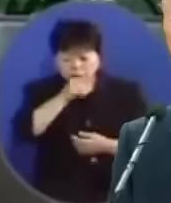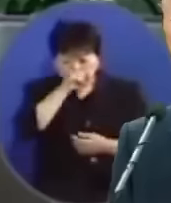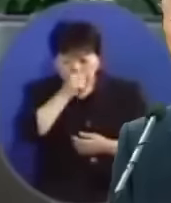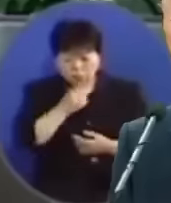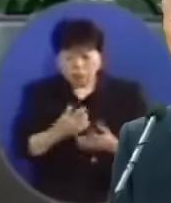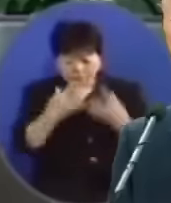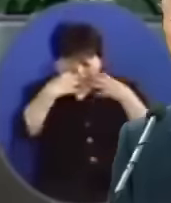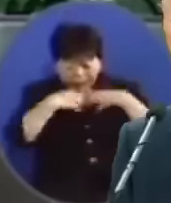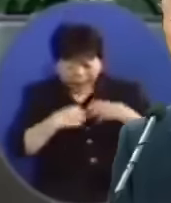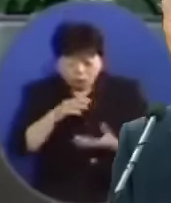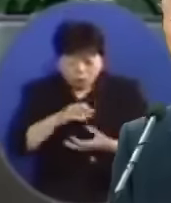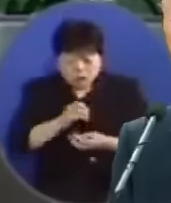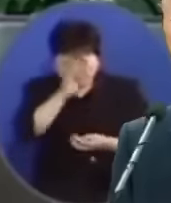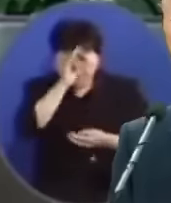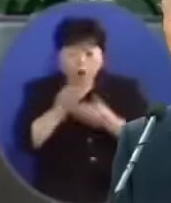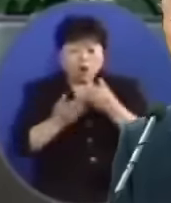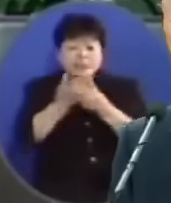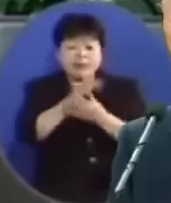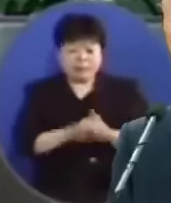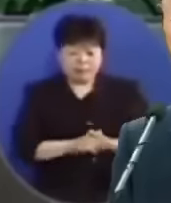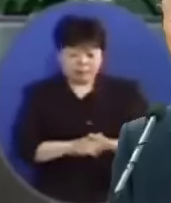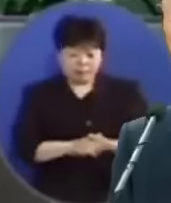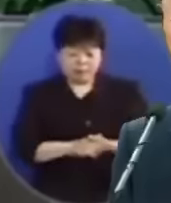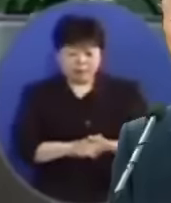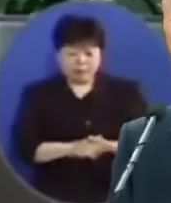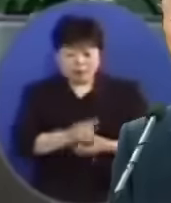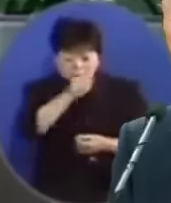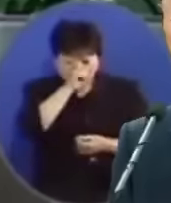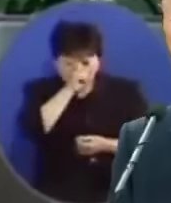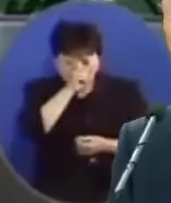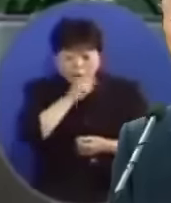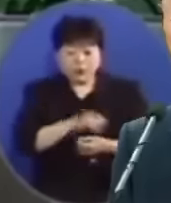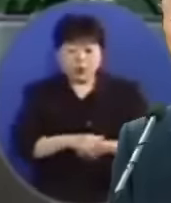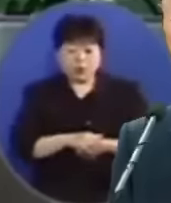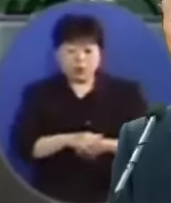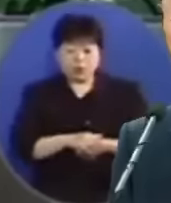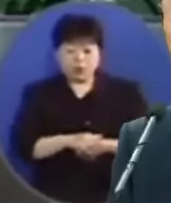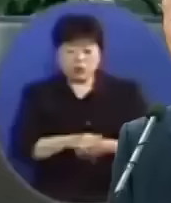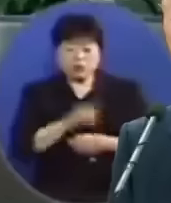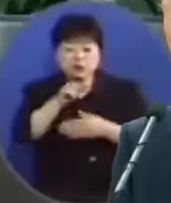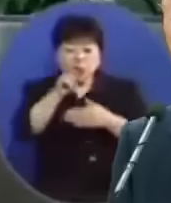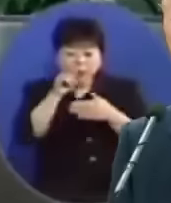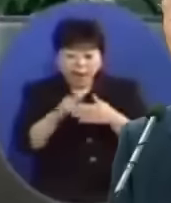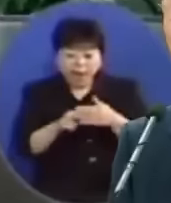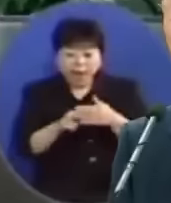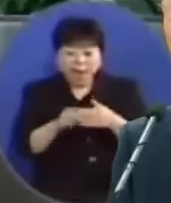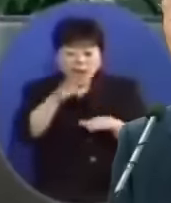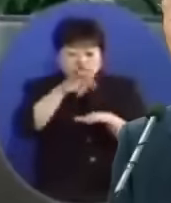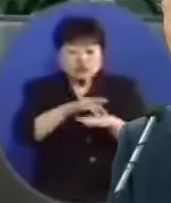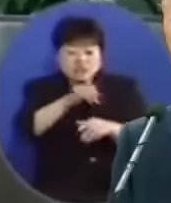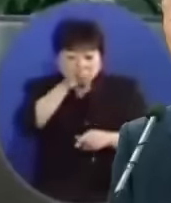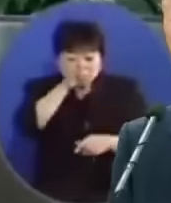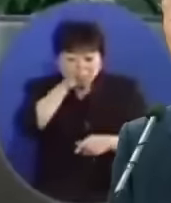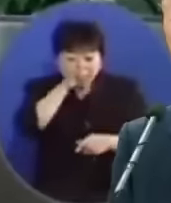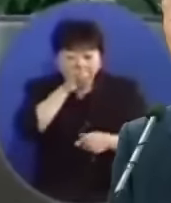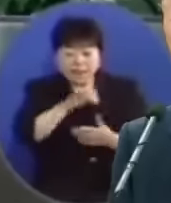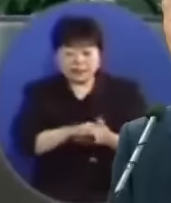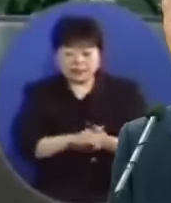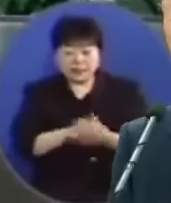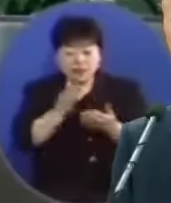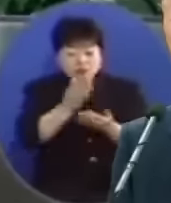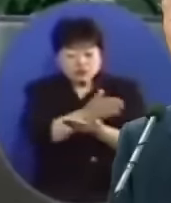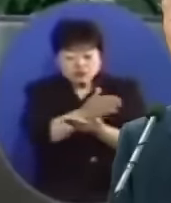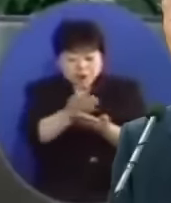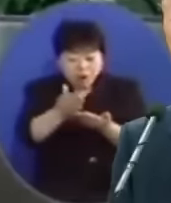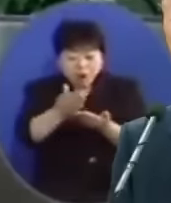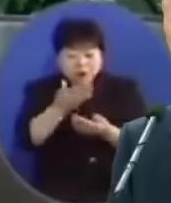너무 많이 먹으면 위장병 생겨요. 좋은 것이라도 그 속에 귀신이 들어있을 수 있으니까